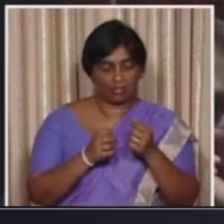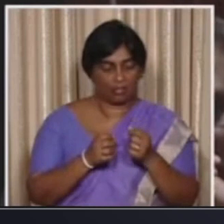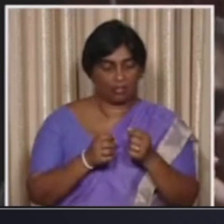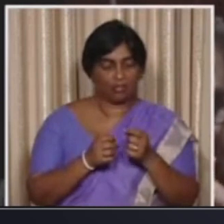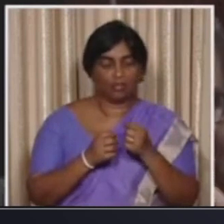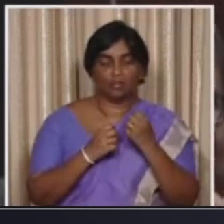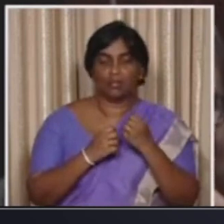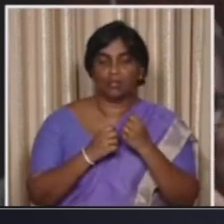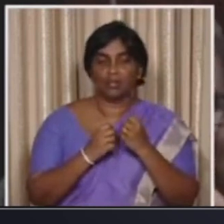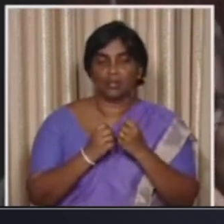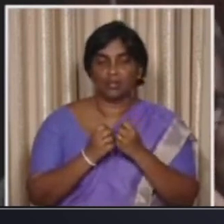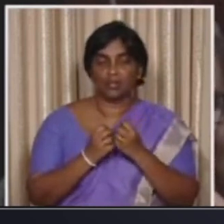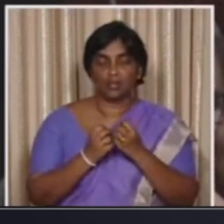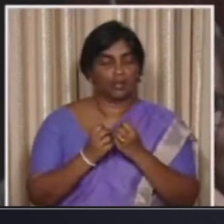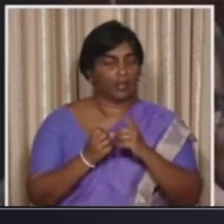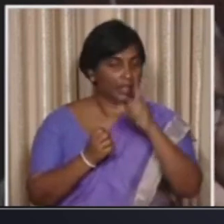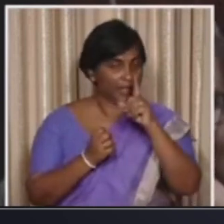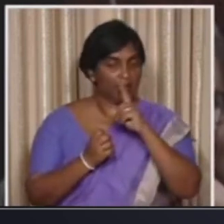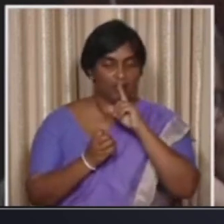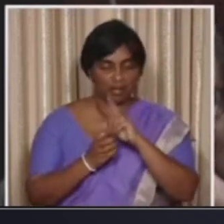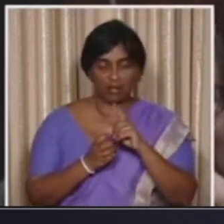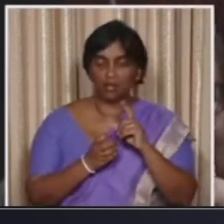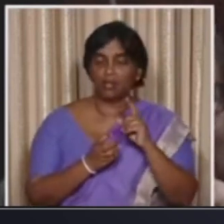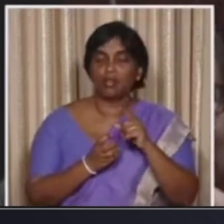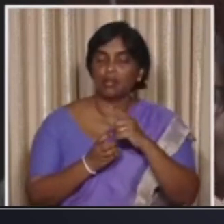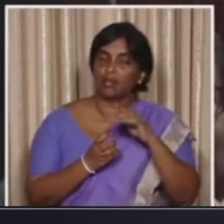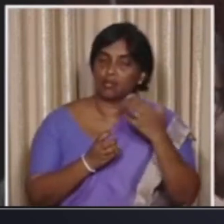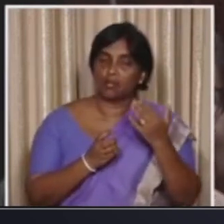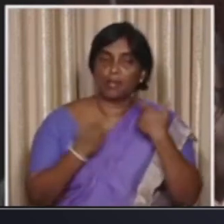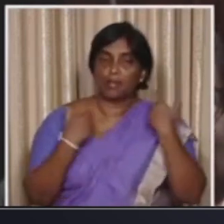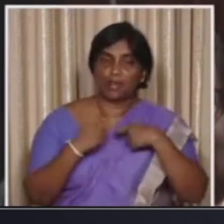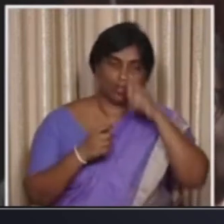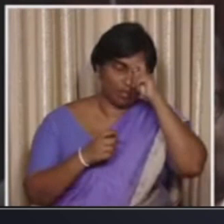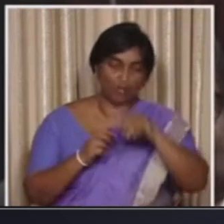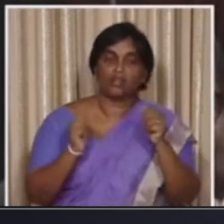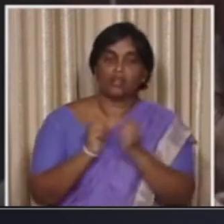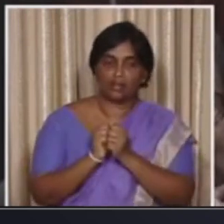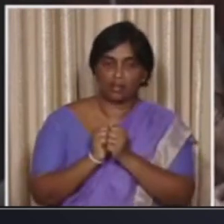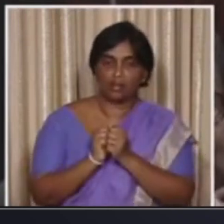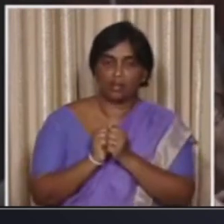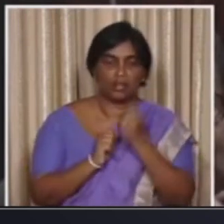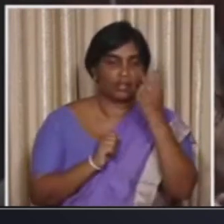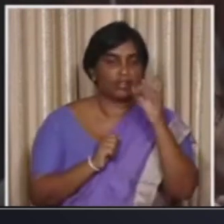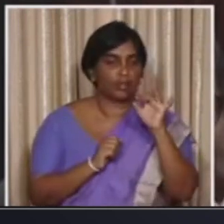ගරු සභාපතිතුමනි එකක් කියන්න ඕනේ මොනවා වුණත් මහින්ද මහත්තයා වැඩක් කරා 2015ට එනකන්